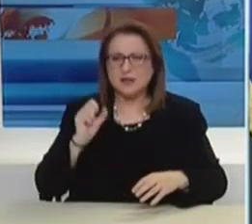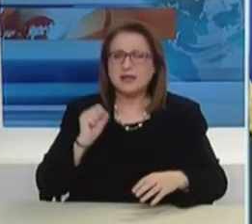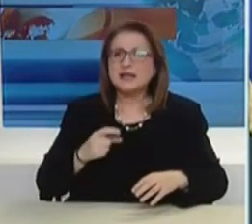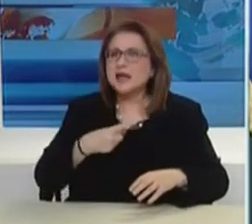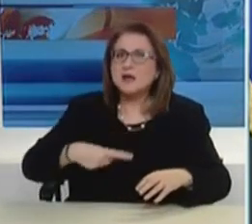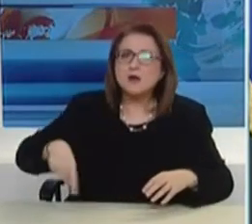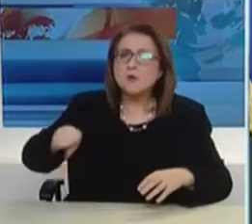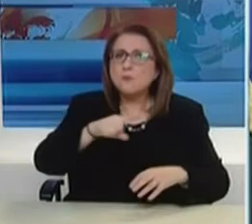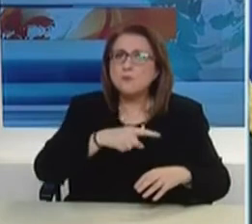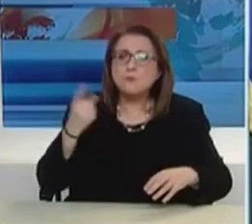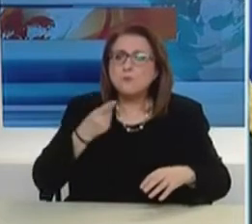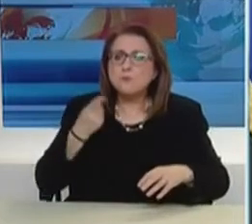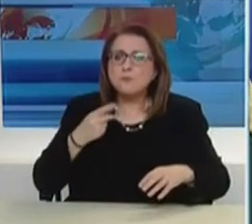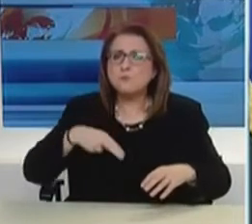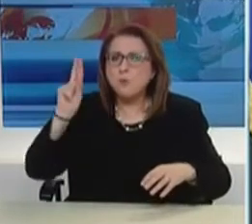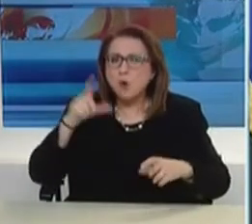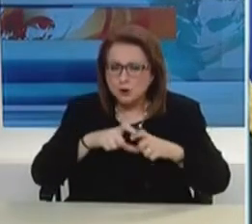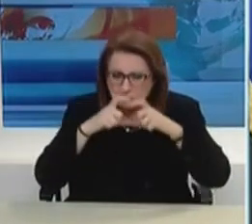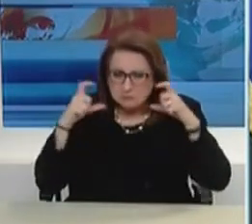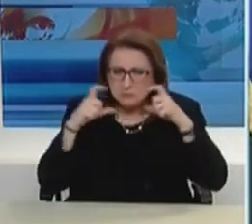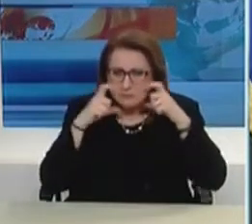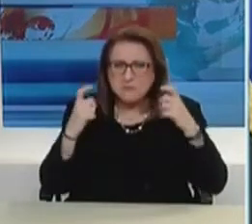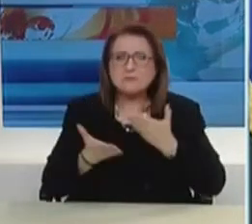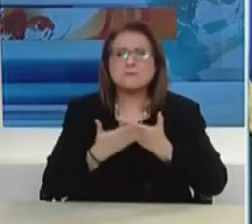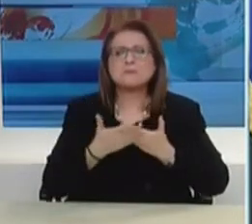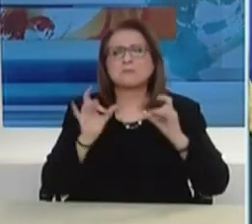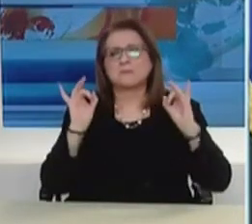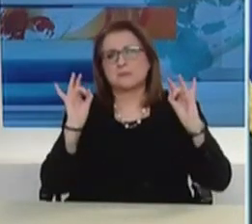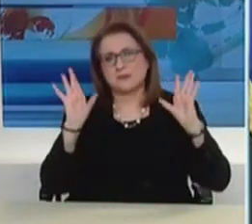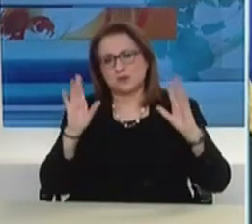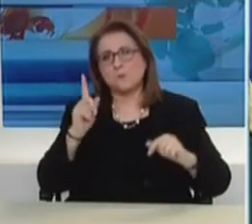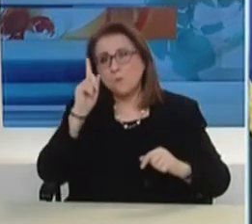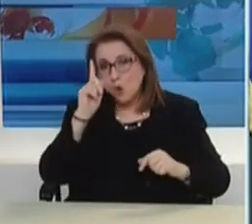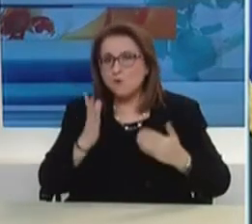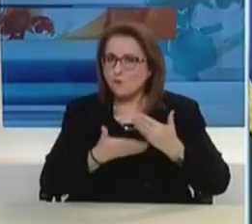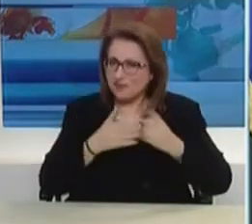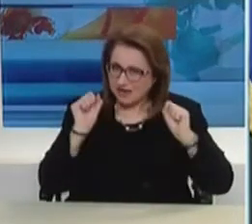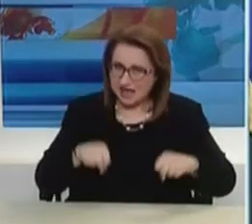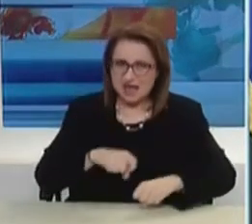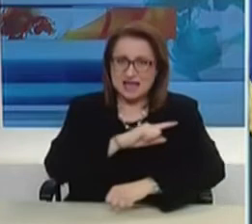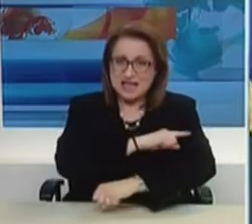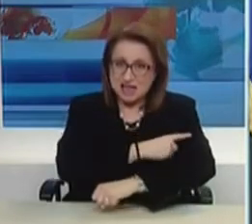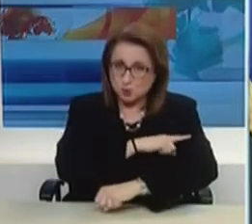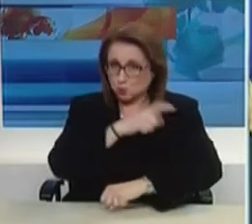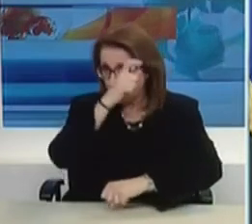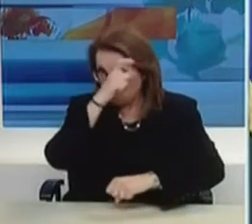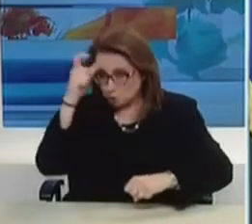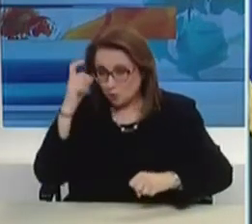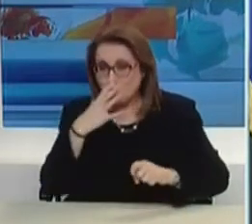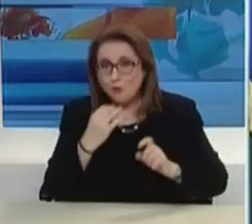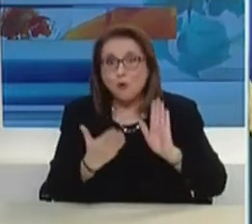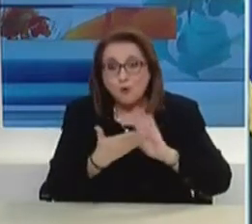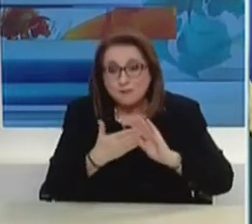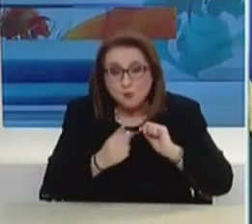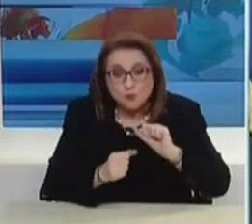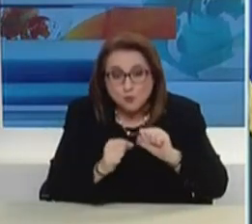οδηγίες. Η χρήση των μασκών αυτή τη στιγμή προτείνεται για τους επαγγελματίες υγείας. Το μεγαλύτερο όφελος από τη μάσκα